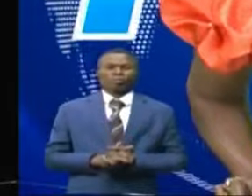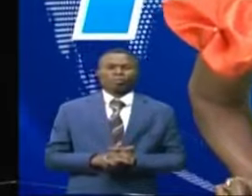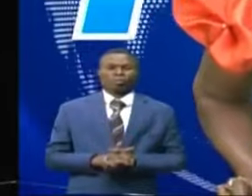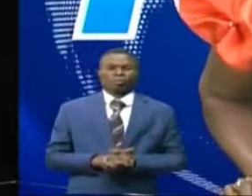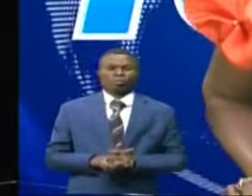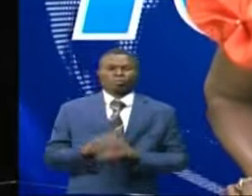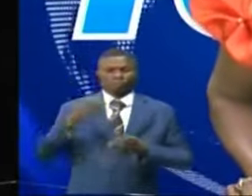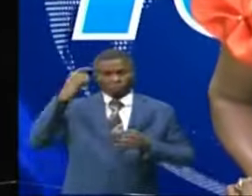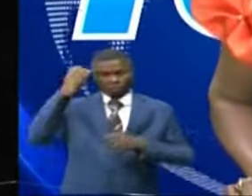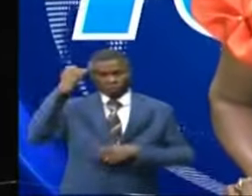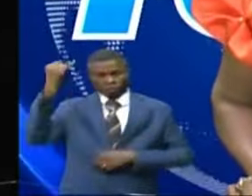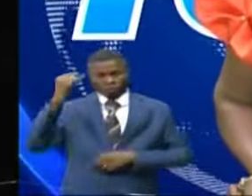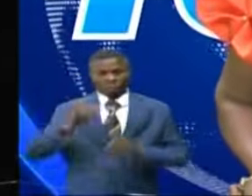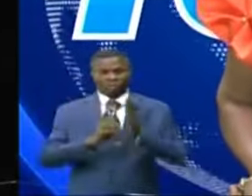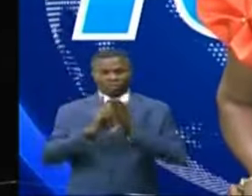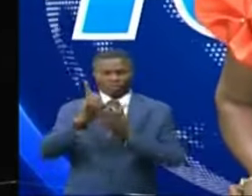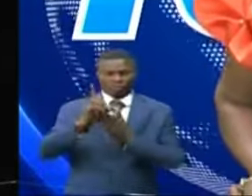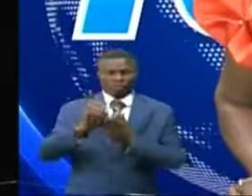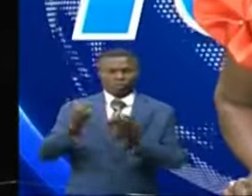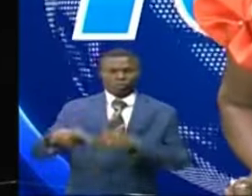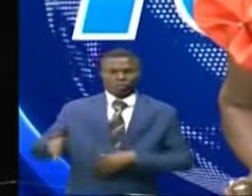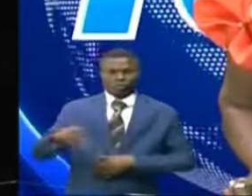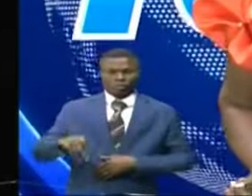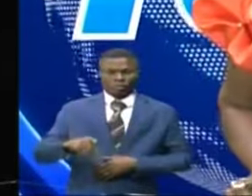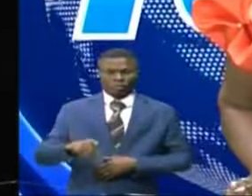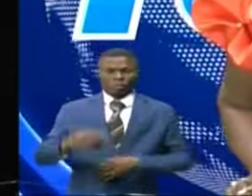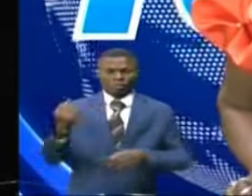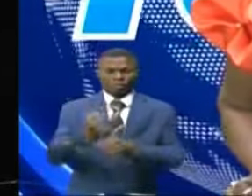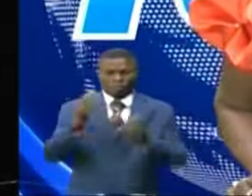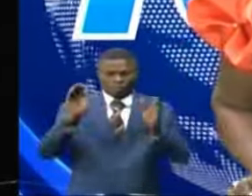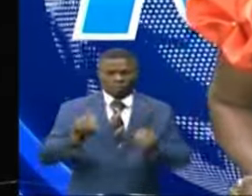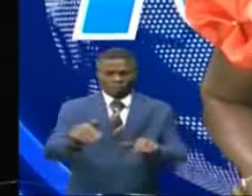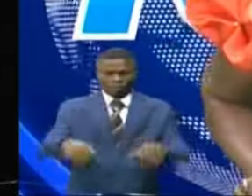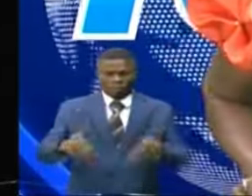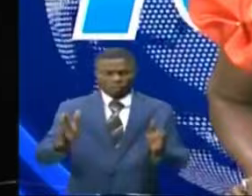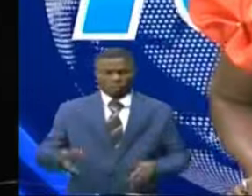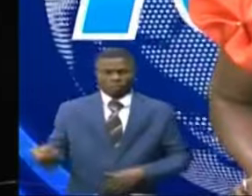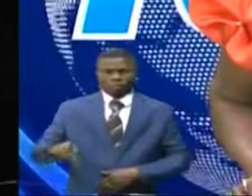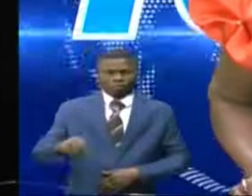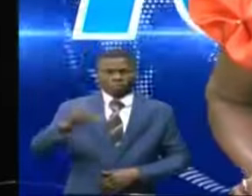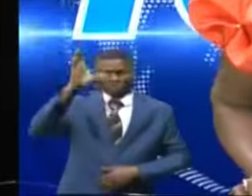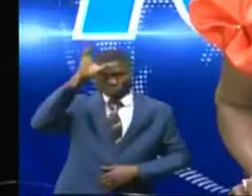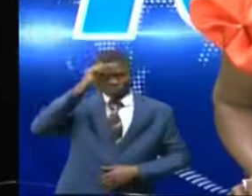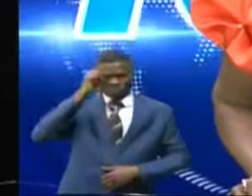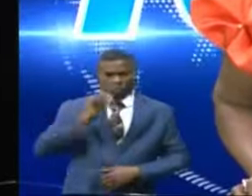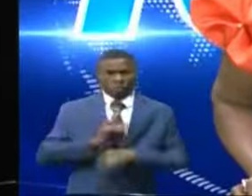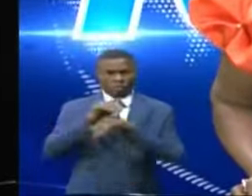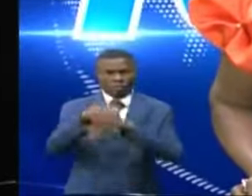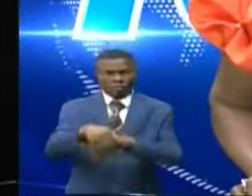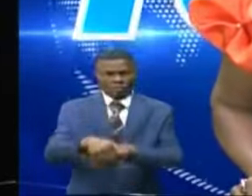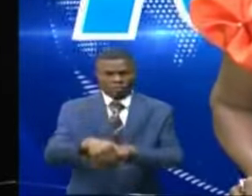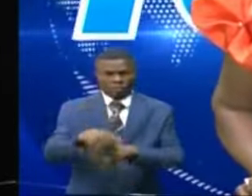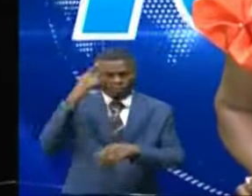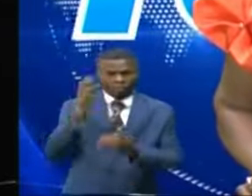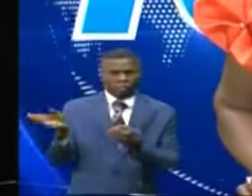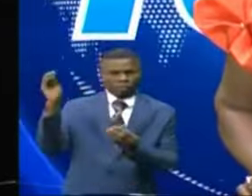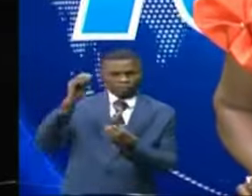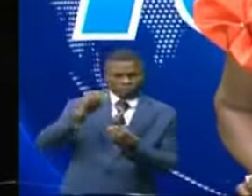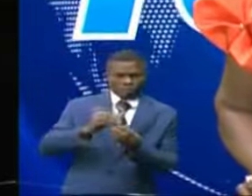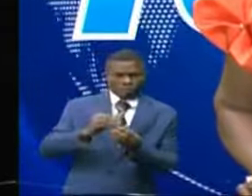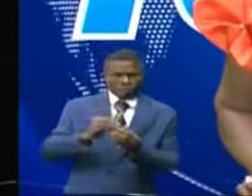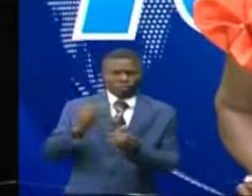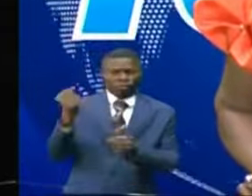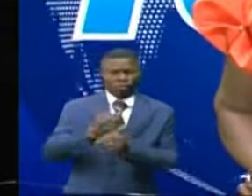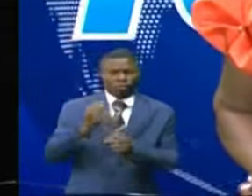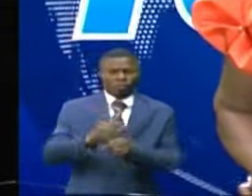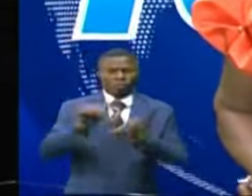C'est dans le souci de booster leur province que les paysans de la province du Kwilu sont engagés pour l'augmentation de la